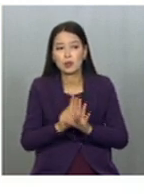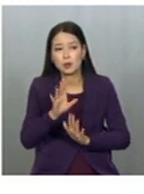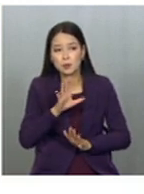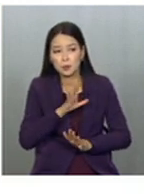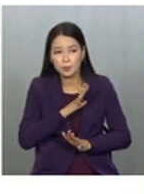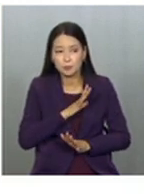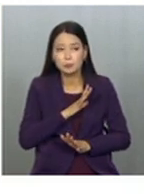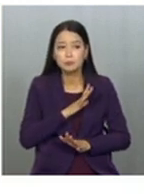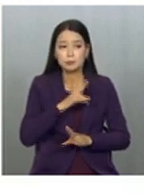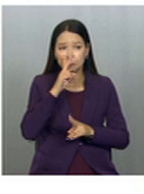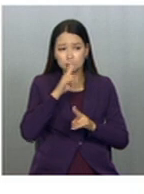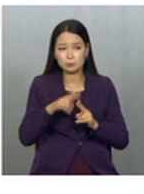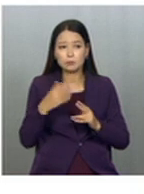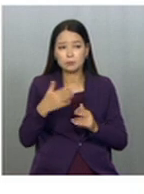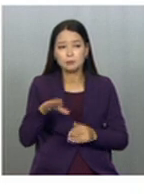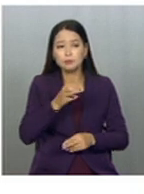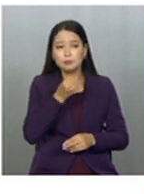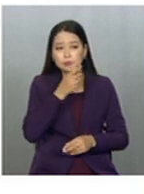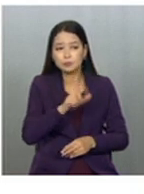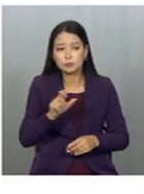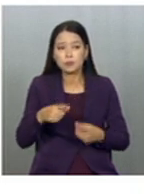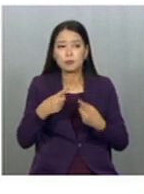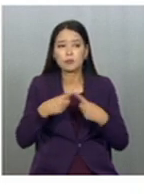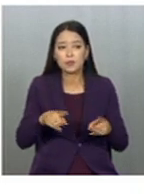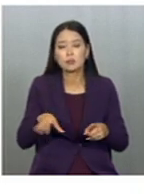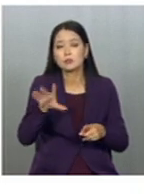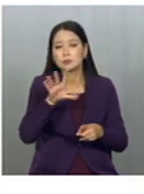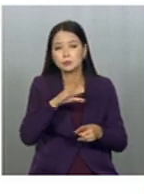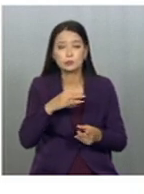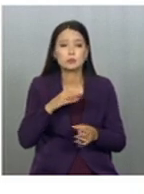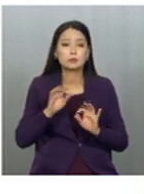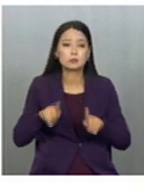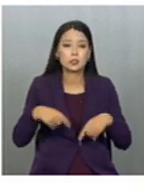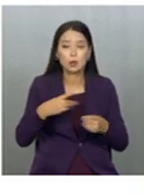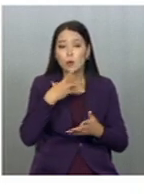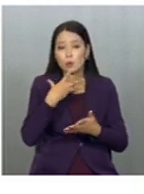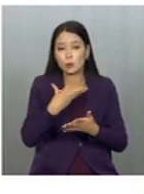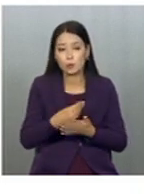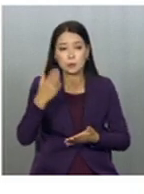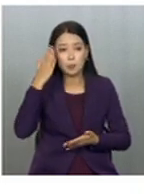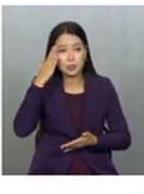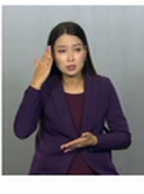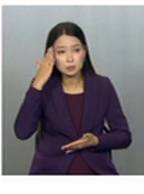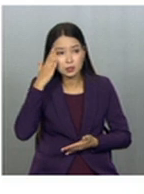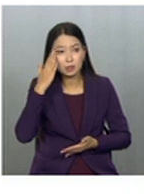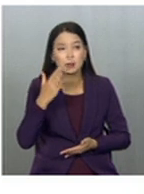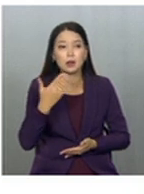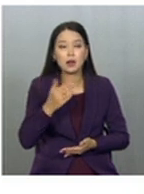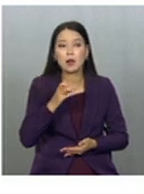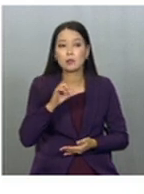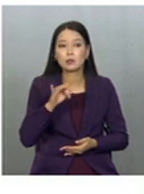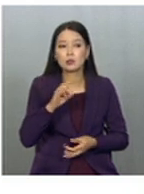басқаға айырып бер өз басымды», дейді. Сонда Біржанның айтқаны: Ел жұртын қорқпайды екен, көз